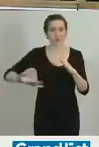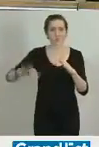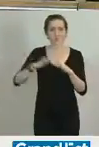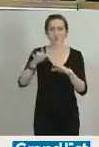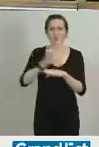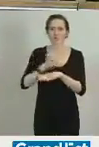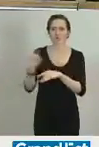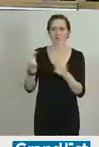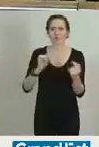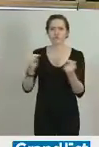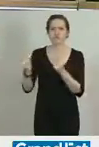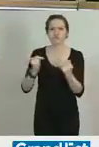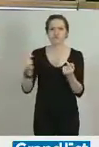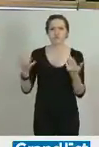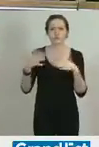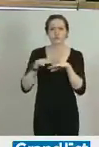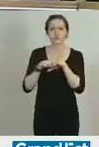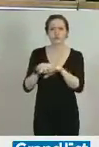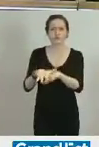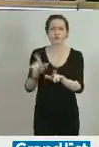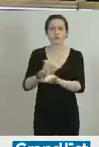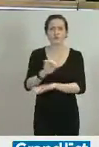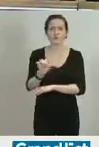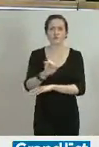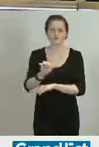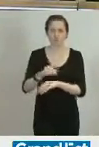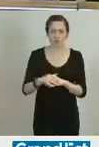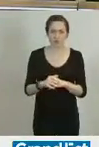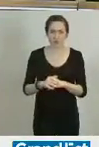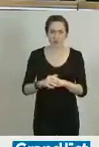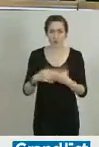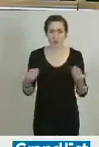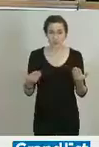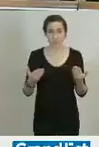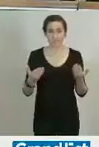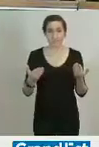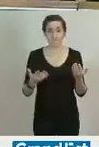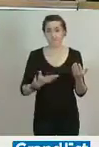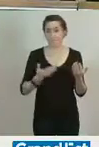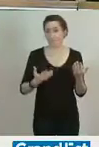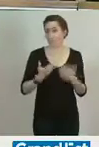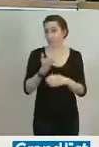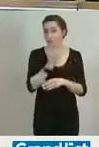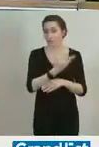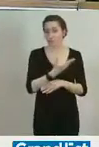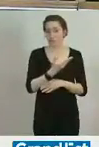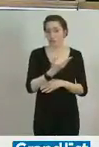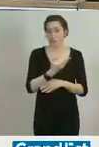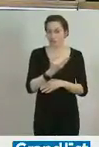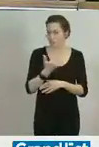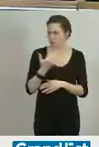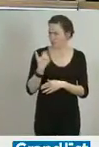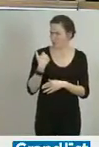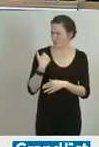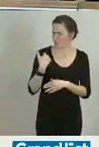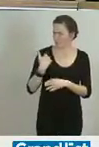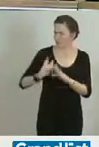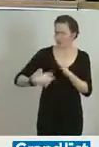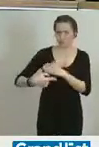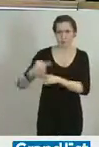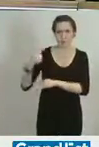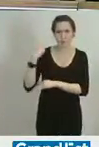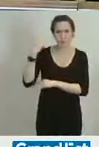convergence ou d'harmonisation, que sais-je, et que nous nous inscrivons dans une temporalité qui a commencé lors de notre session du